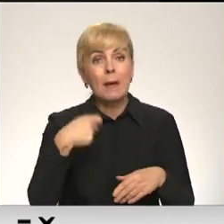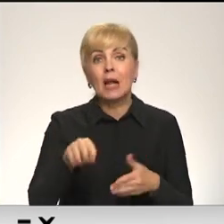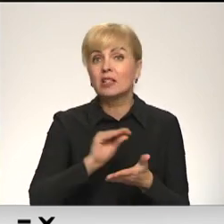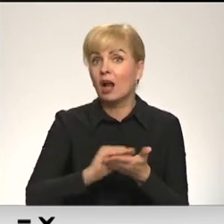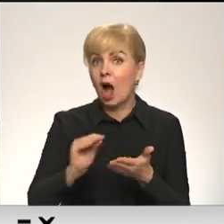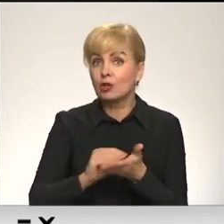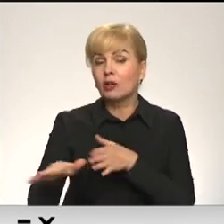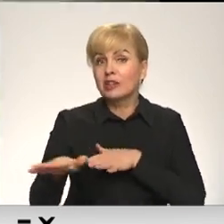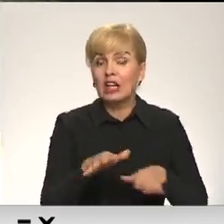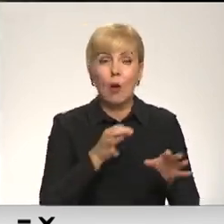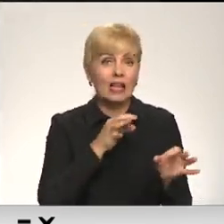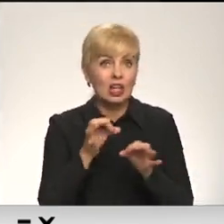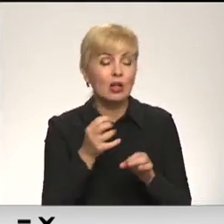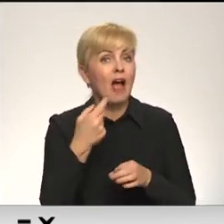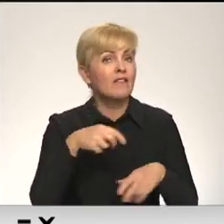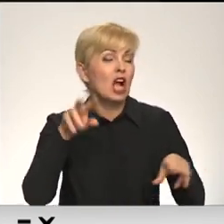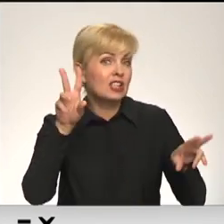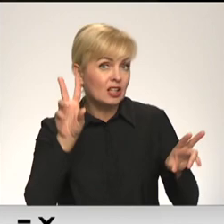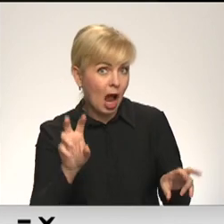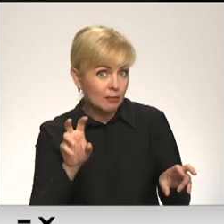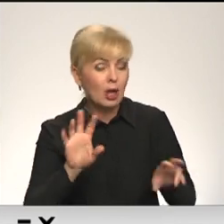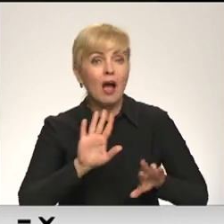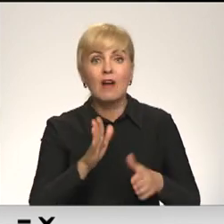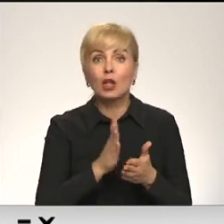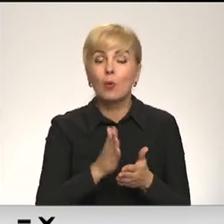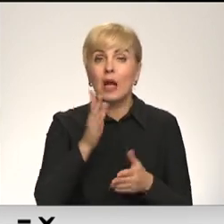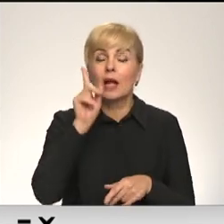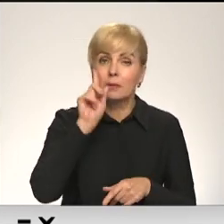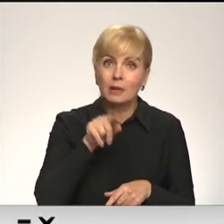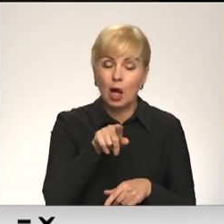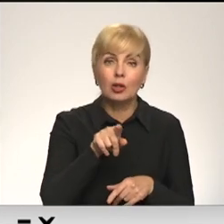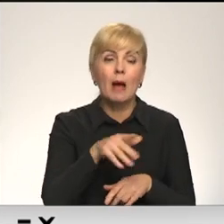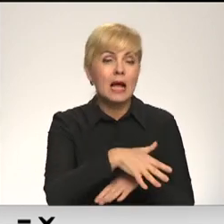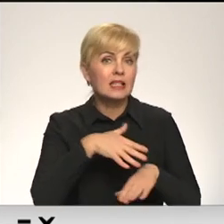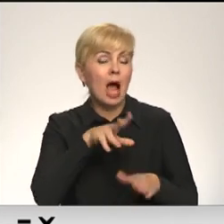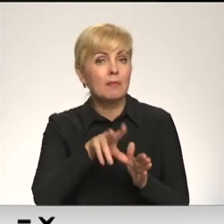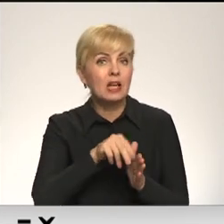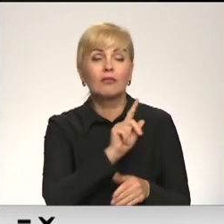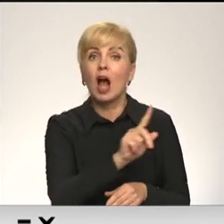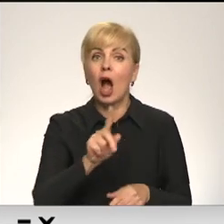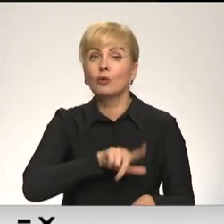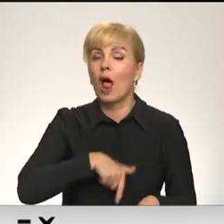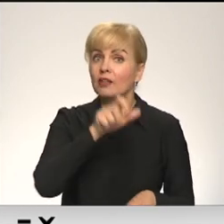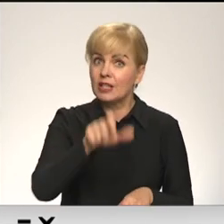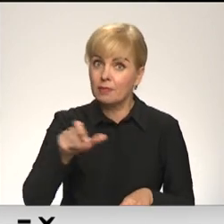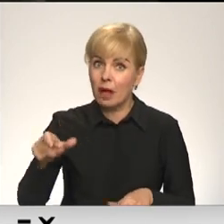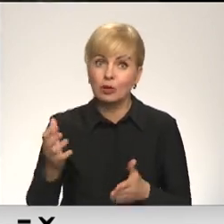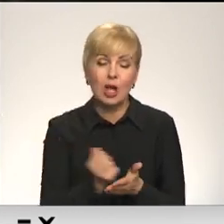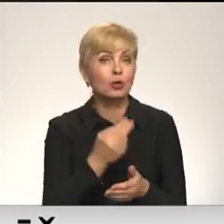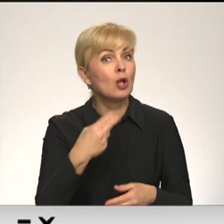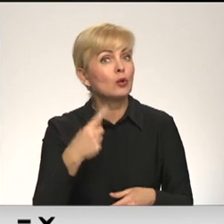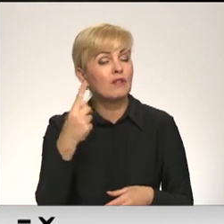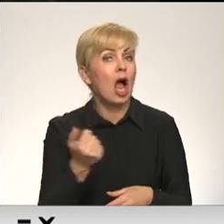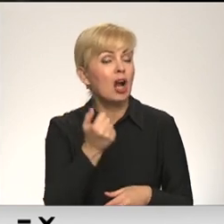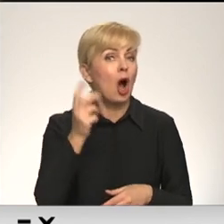kancelejas rīkotajās diskusijās viens no tematiem ir par to, vai noteiktā prasība, ka Saeimā var ievēlēt katru Latvijas pilsoni, kurš sasniedz 21